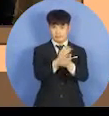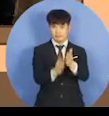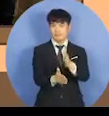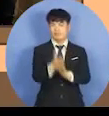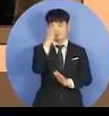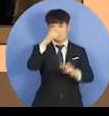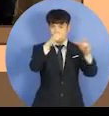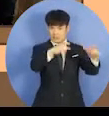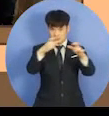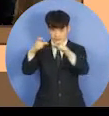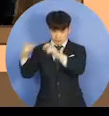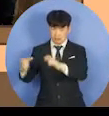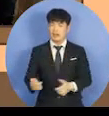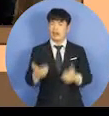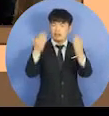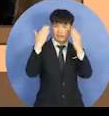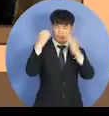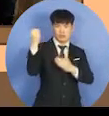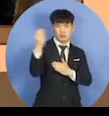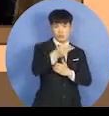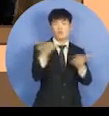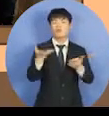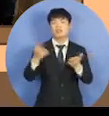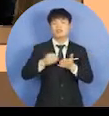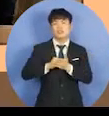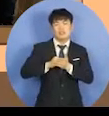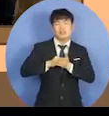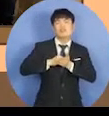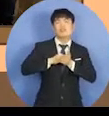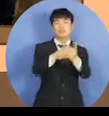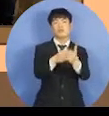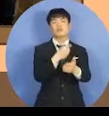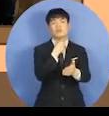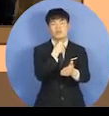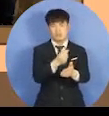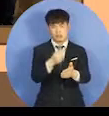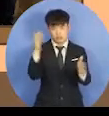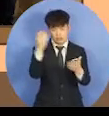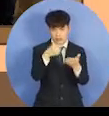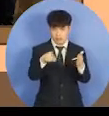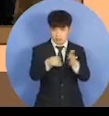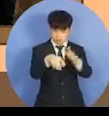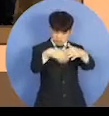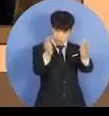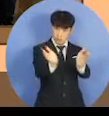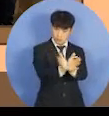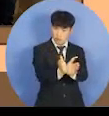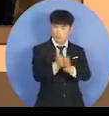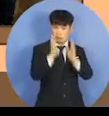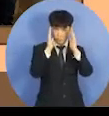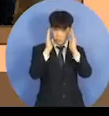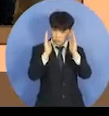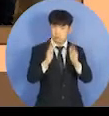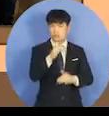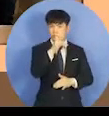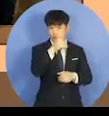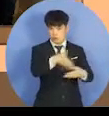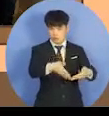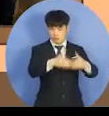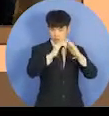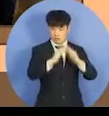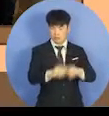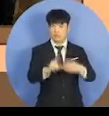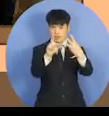천안시는 지역 내 대학생과 취업 준비생을 위한 스터디 그룹 지원 사업을 추진합니다. 천안시 청소년